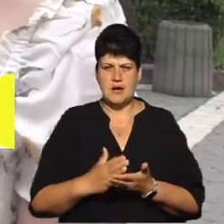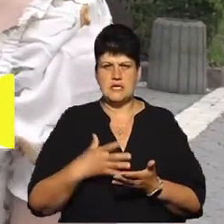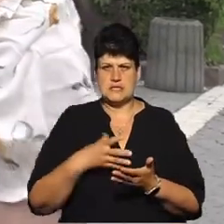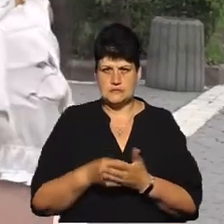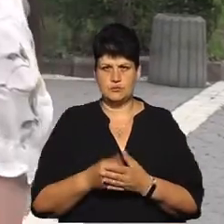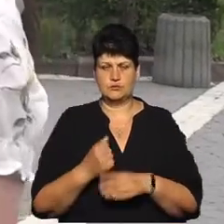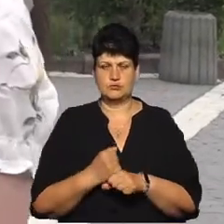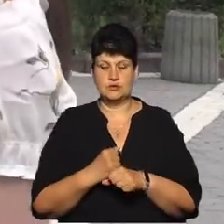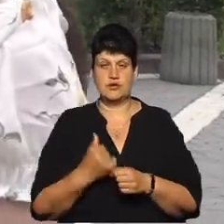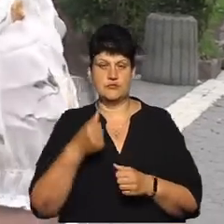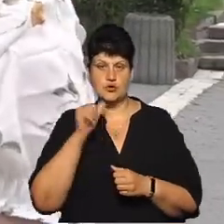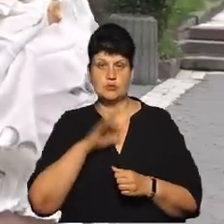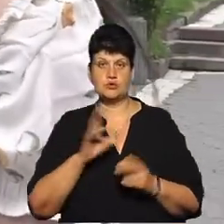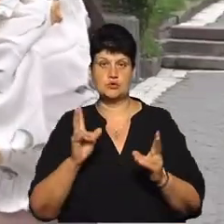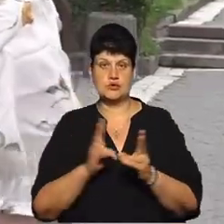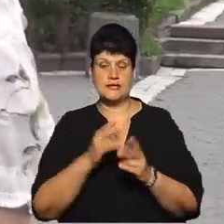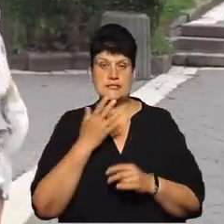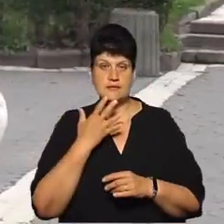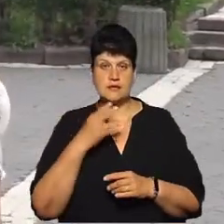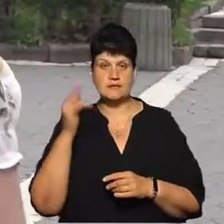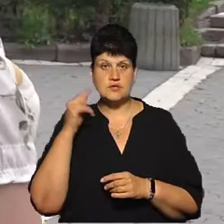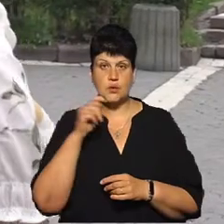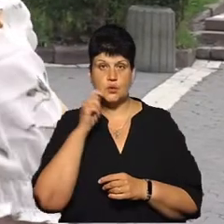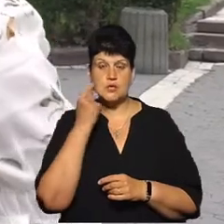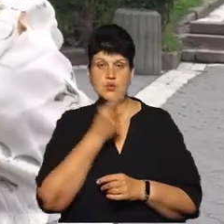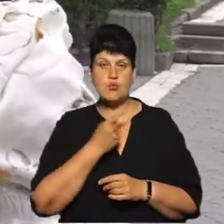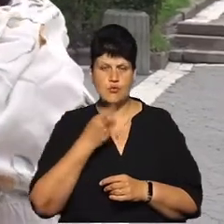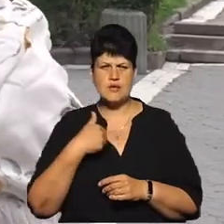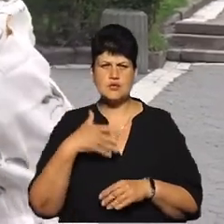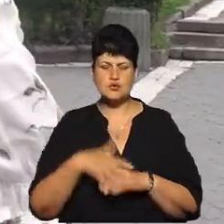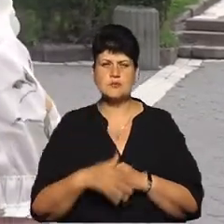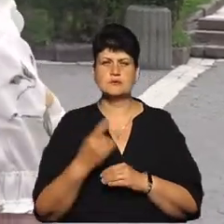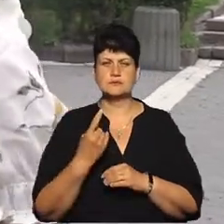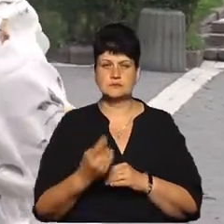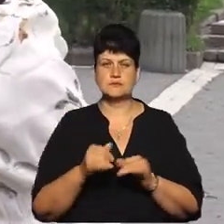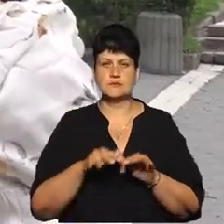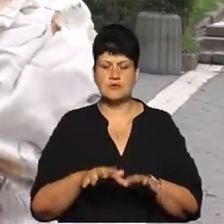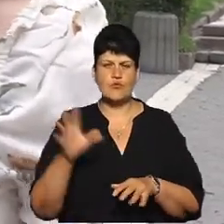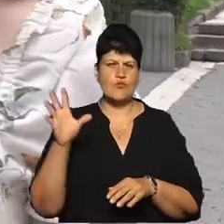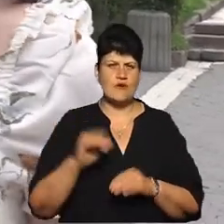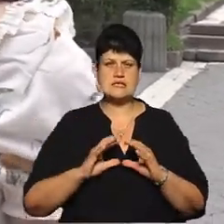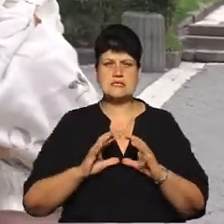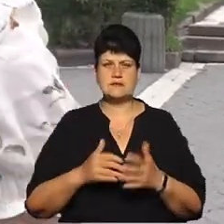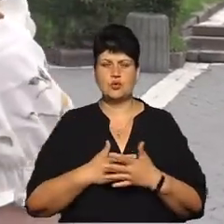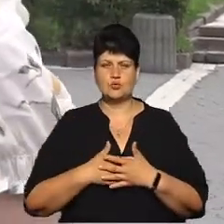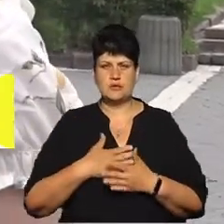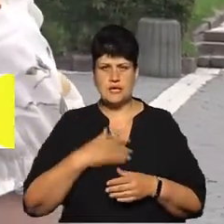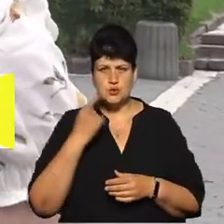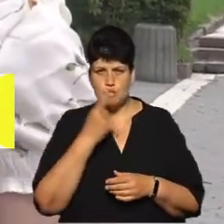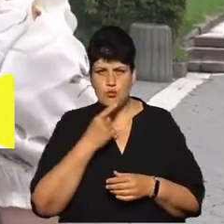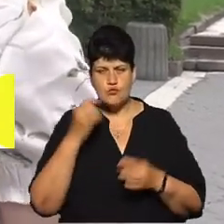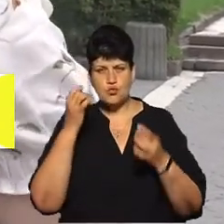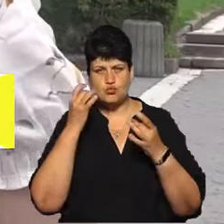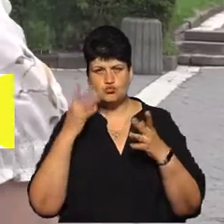на онлайн-зустрічі з іноземцями, які вивчають українську мову. І от я зрозуміла таку річ, що от насправді весь світ любить нашу мову, нашу культуру,